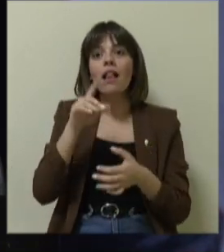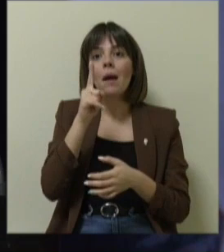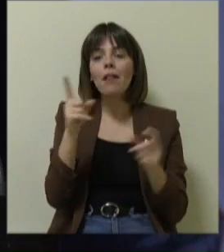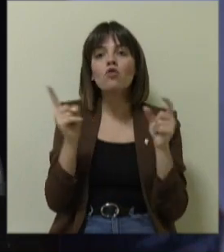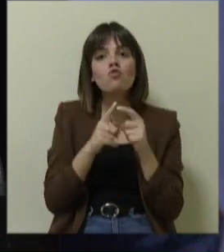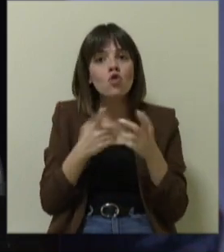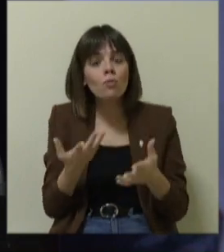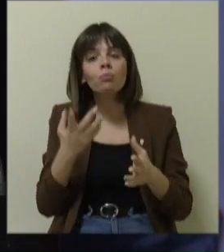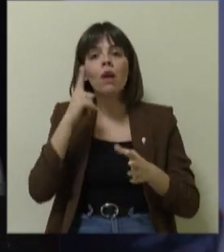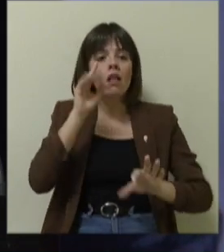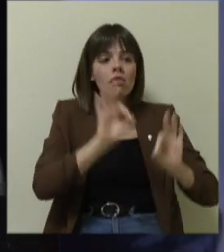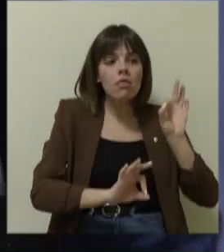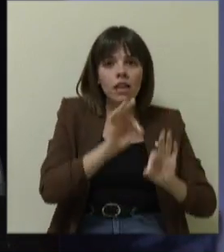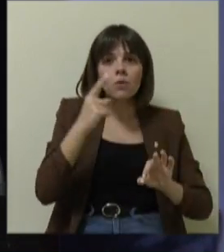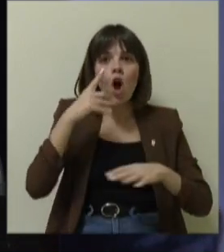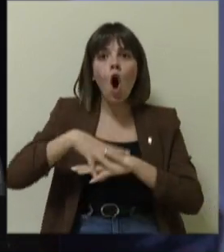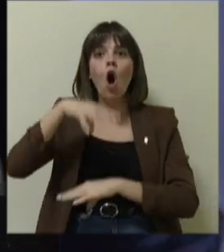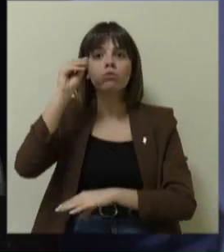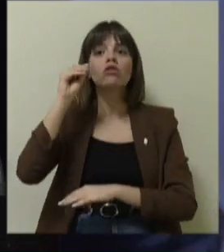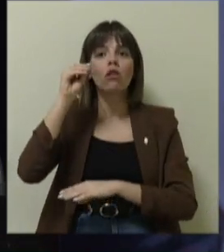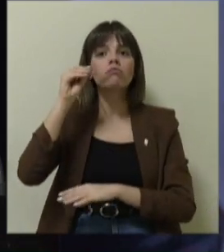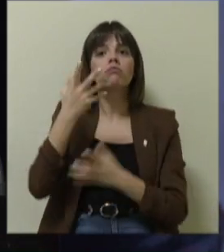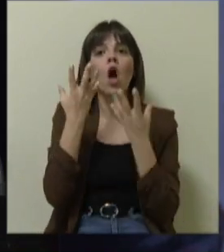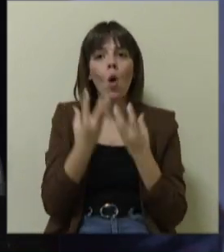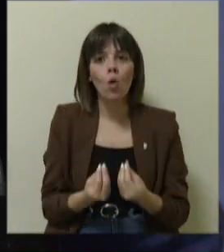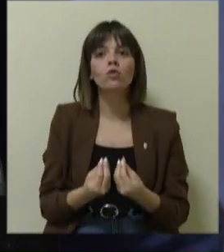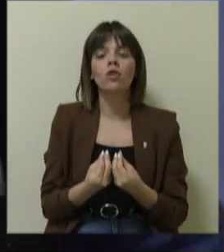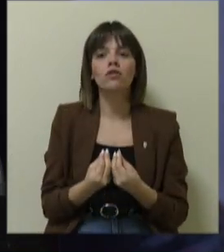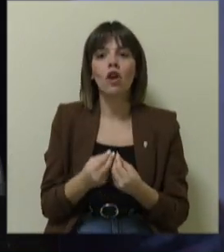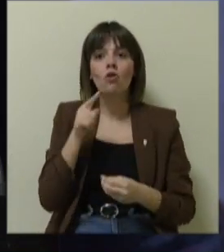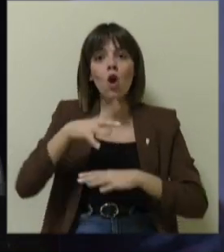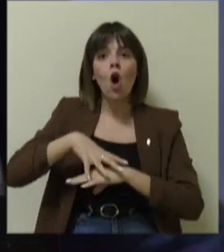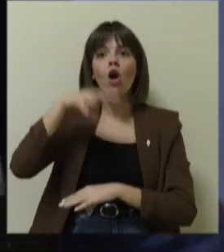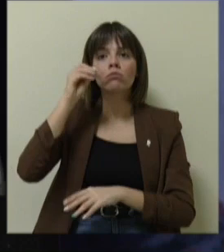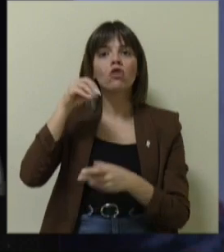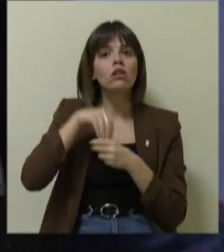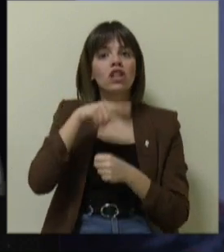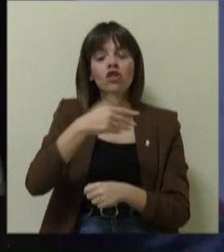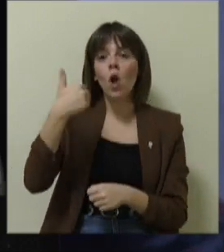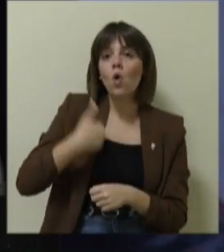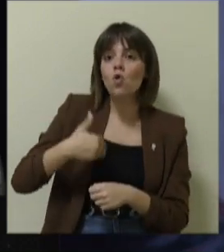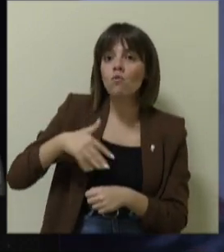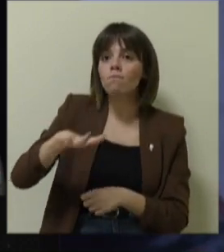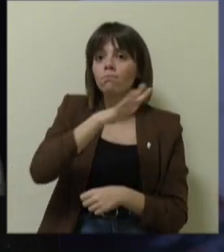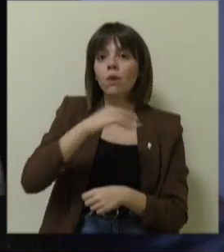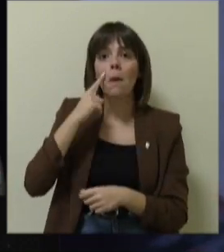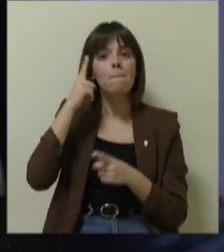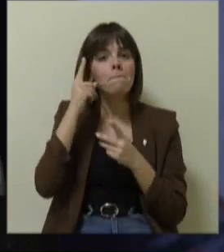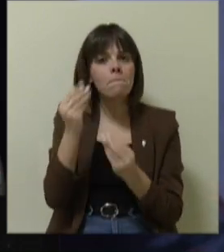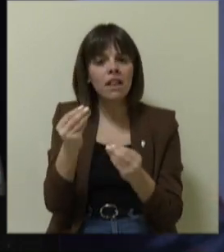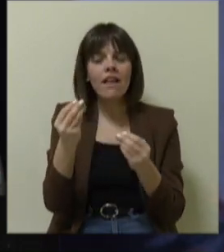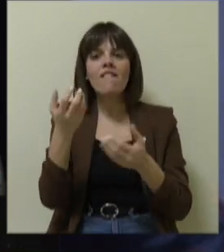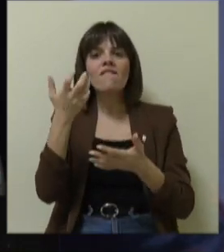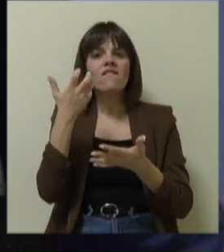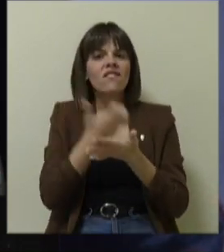durum ve hasar tespit komisyonu oluşturacağız. Bu komisyonu kurumlardan bilgi ve veri